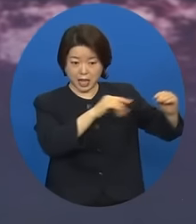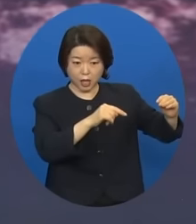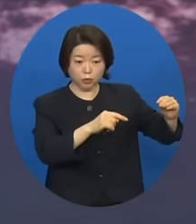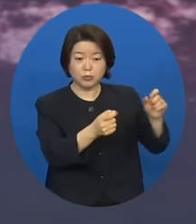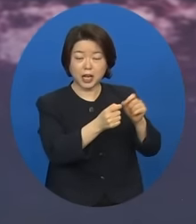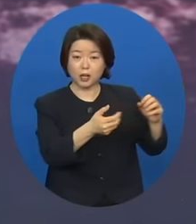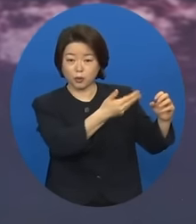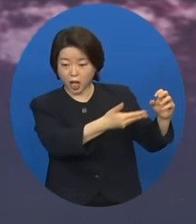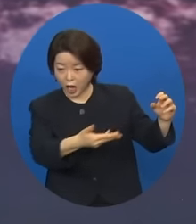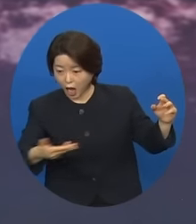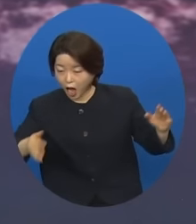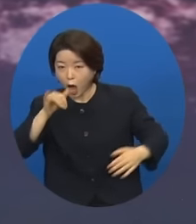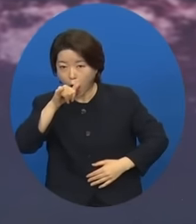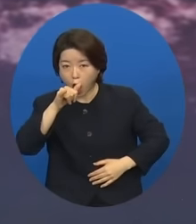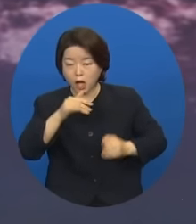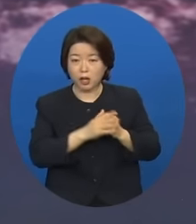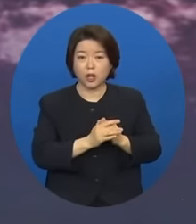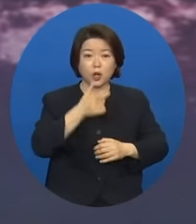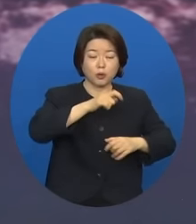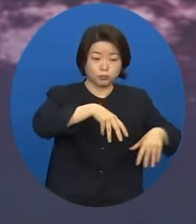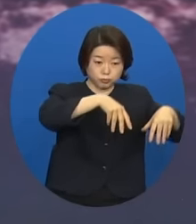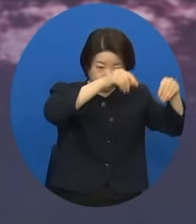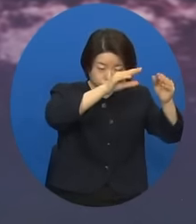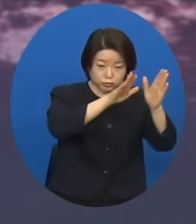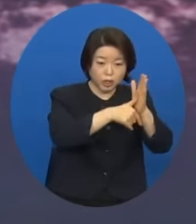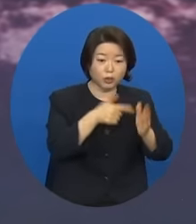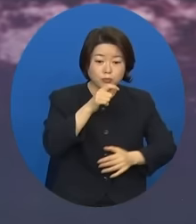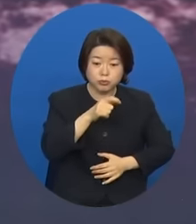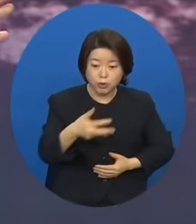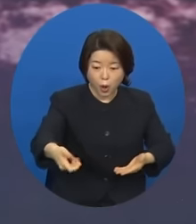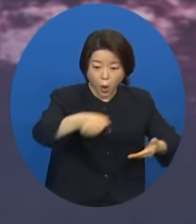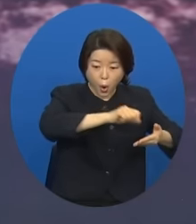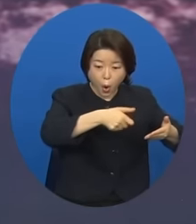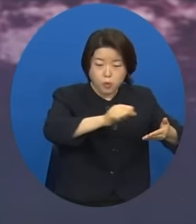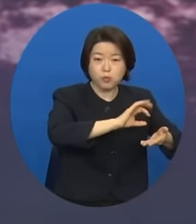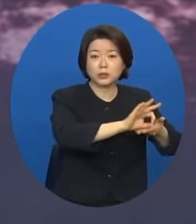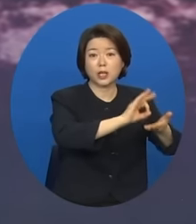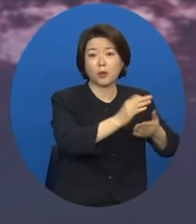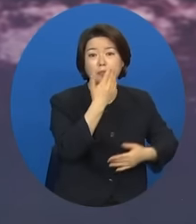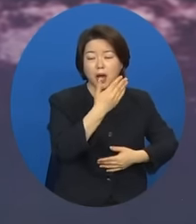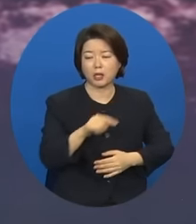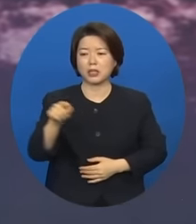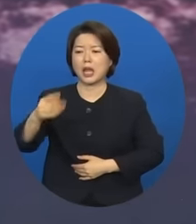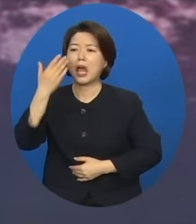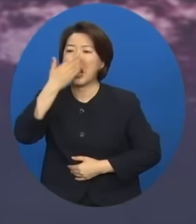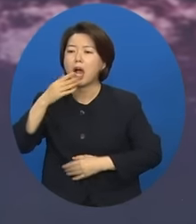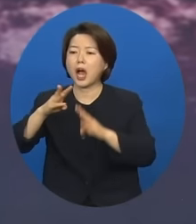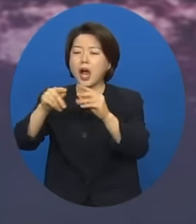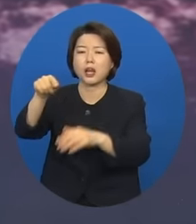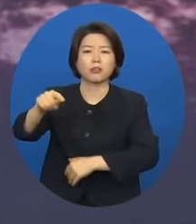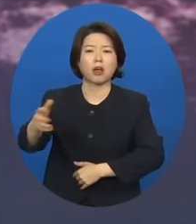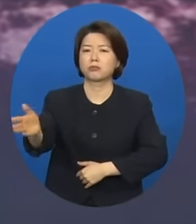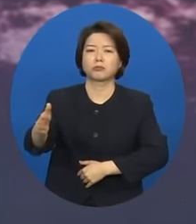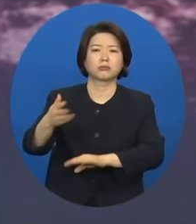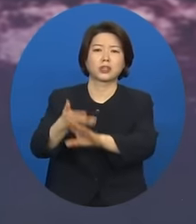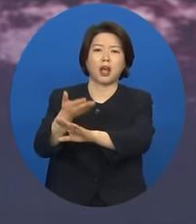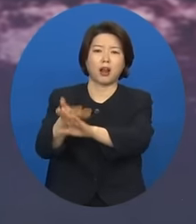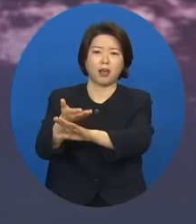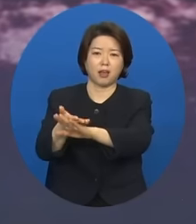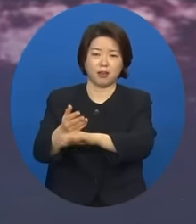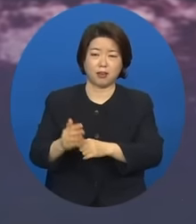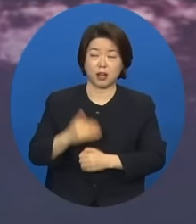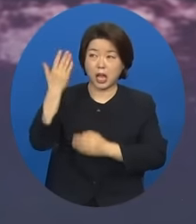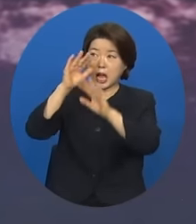있어서 건기 때에도 그 물을 구할 수가 있어요 그런데 가나안 땅은 여러분 그렇지가 않다라고 했습니다